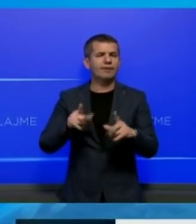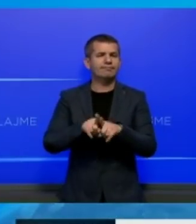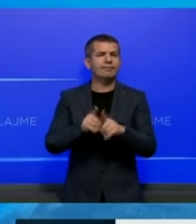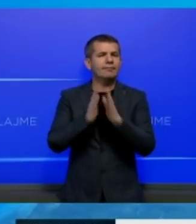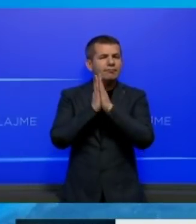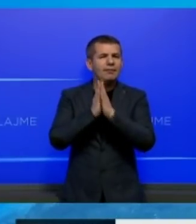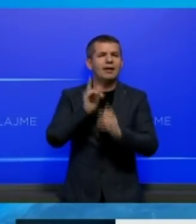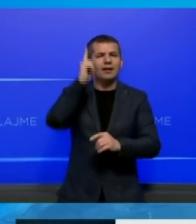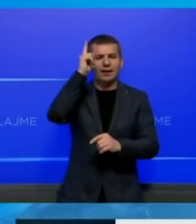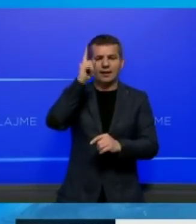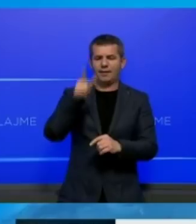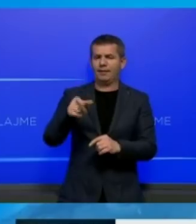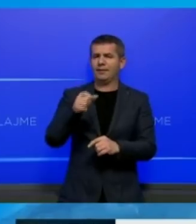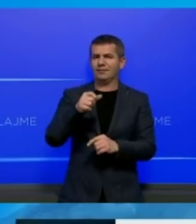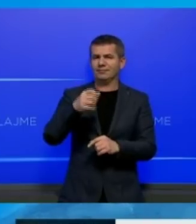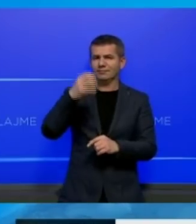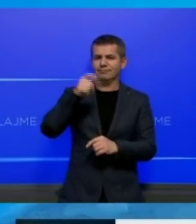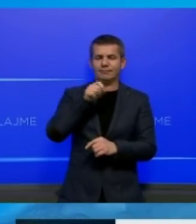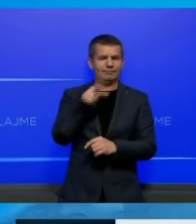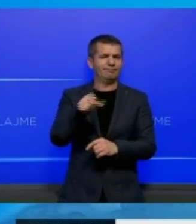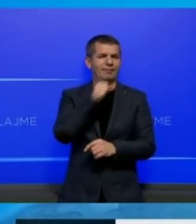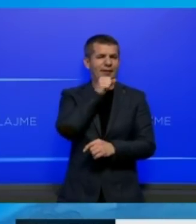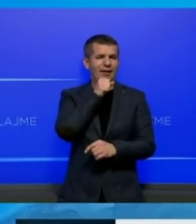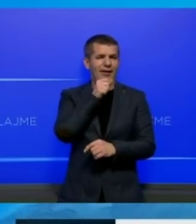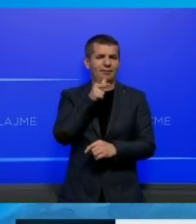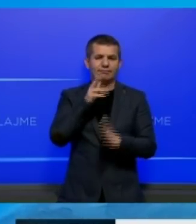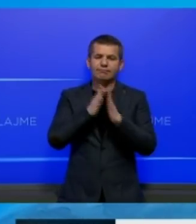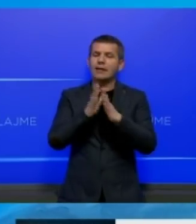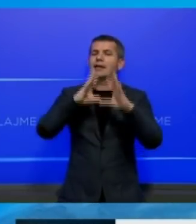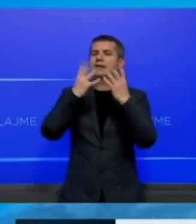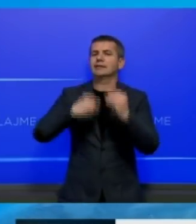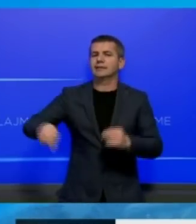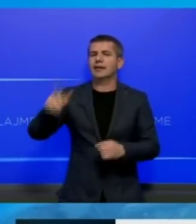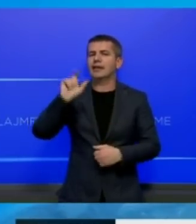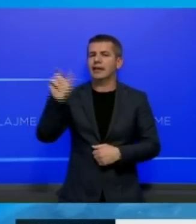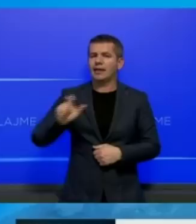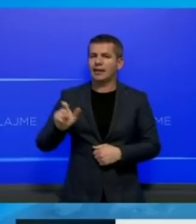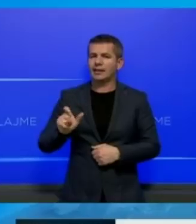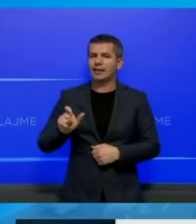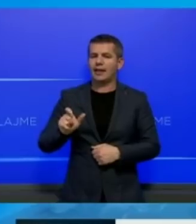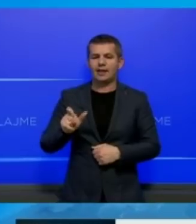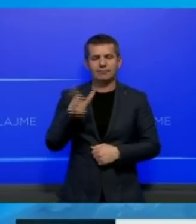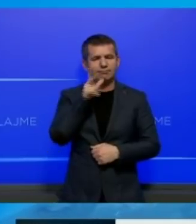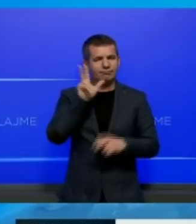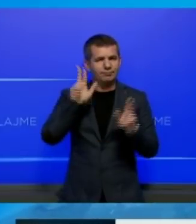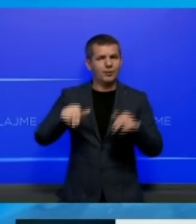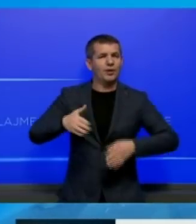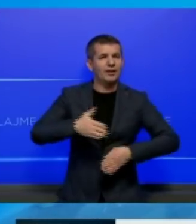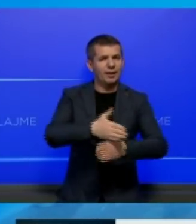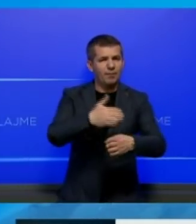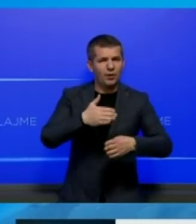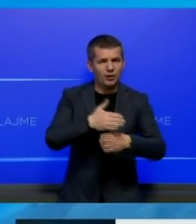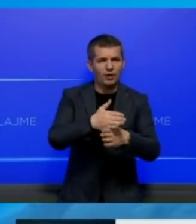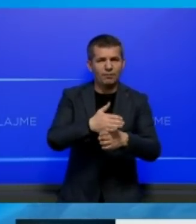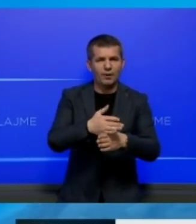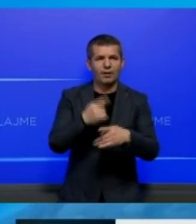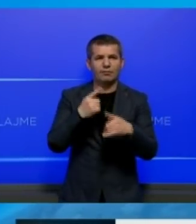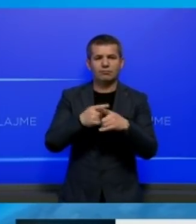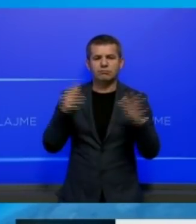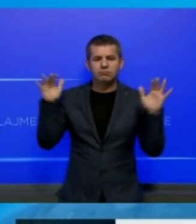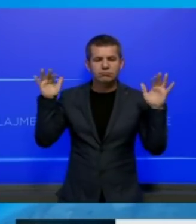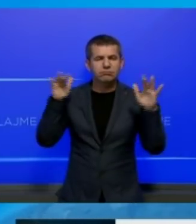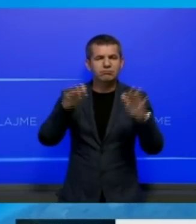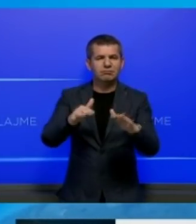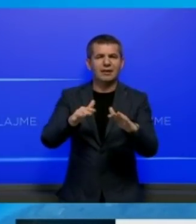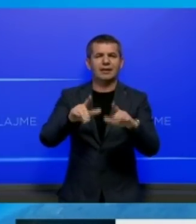rekomandimit të Papa Franciskut, shumë italian treguan solidaritetin e tyre me Ukrainën dhe popullin e saj, duke organizuar procesione me pishtar